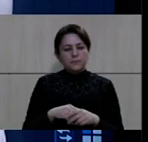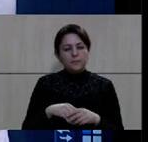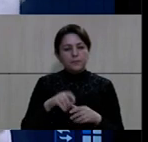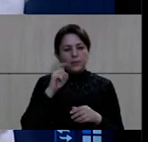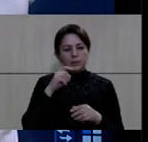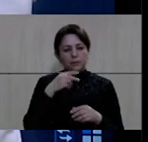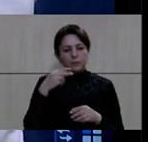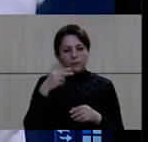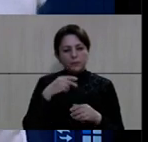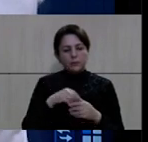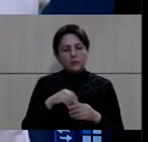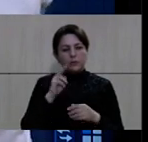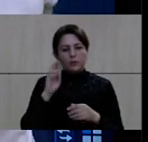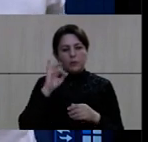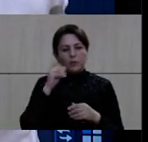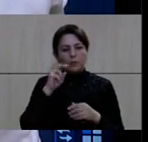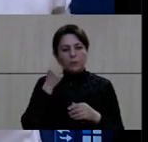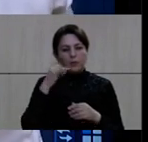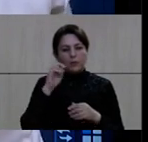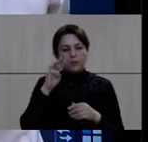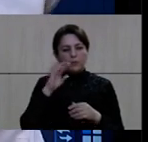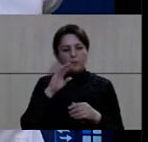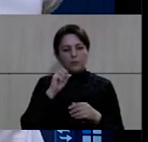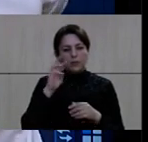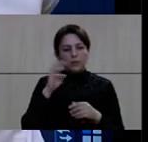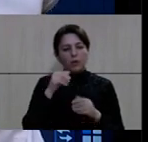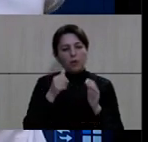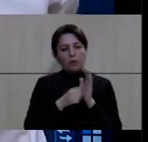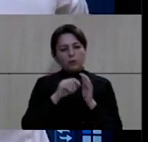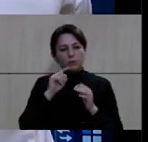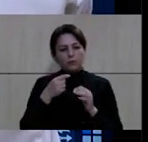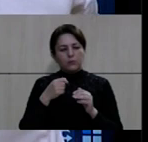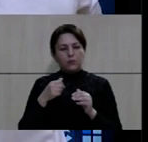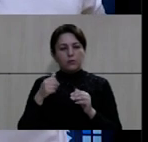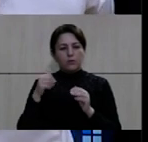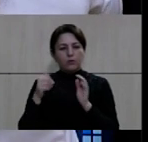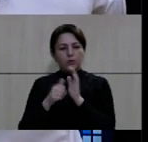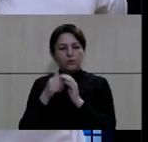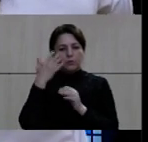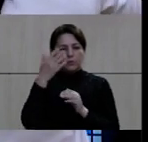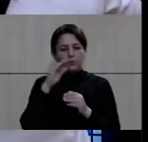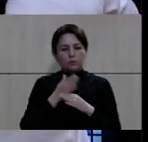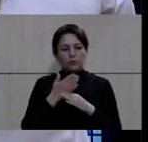X барабар көпайтманы 6.6-дан 5-ні боламыз